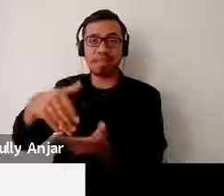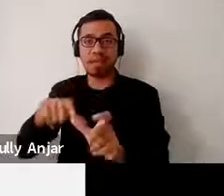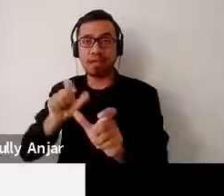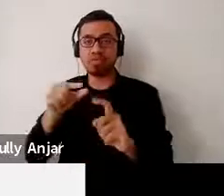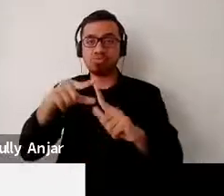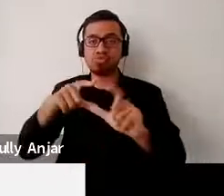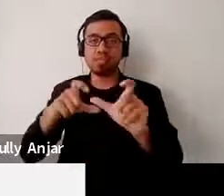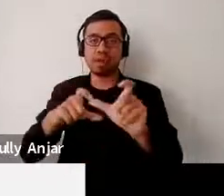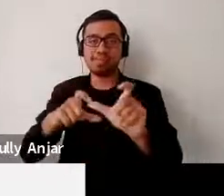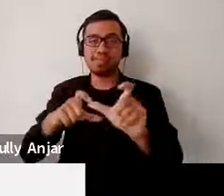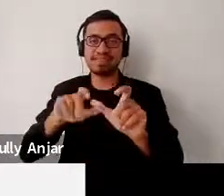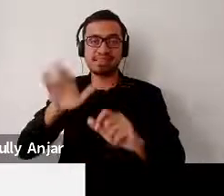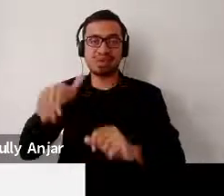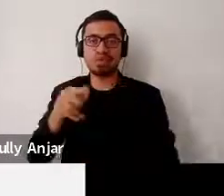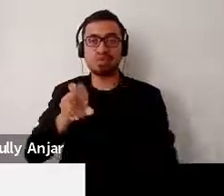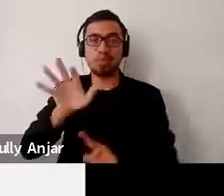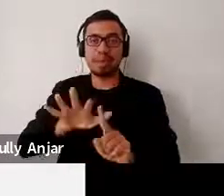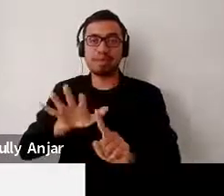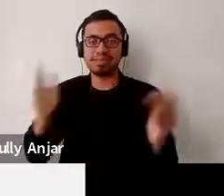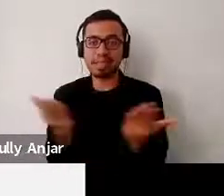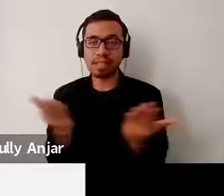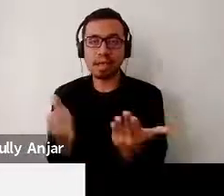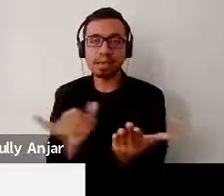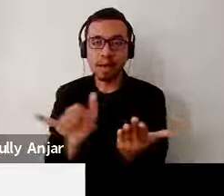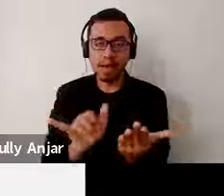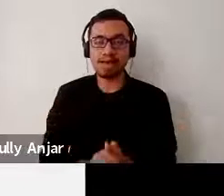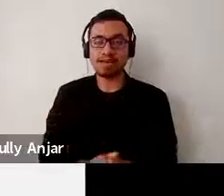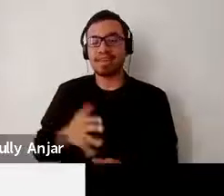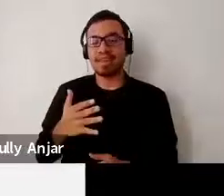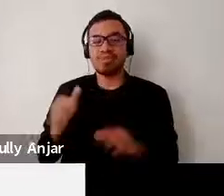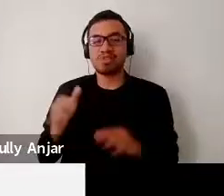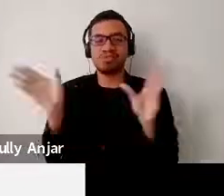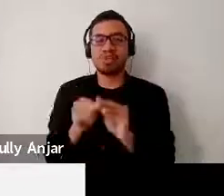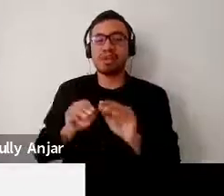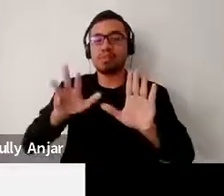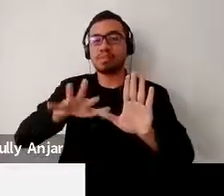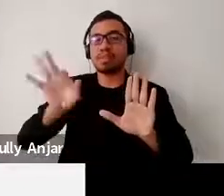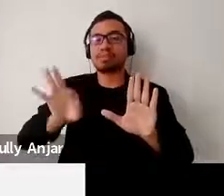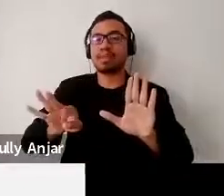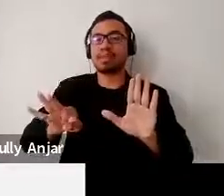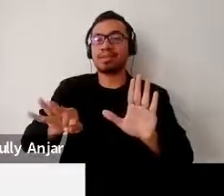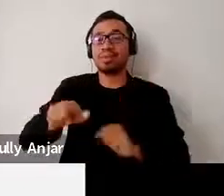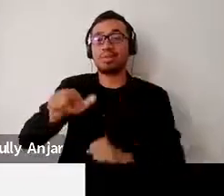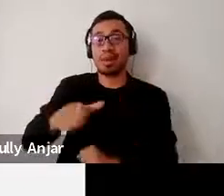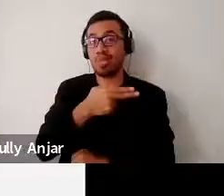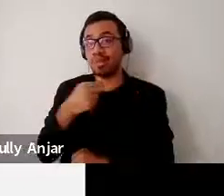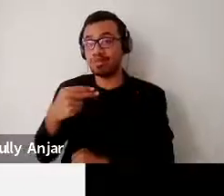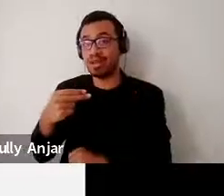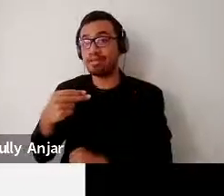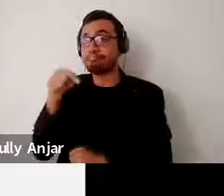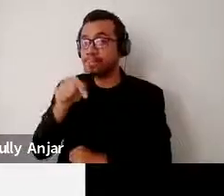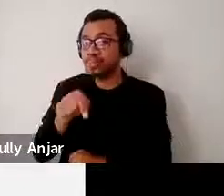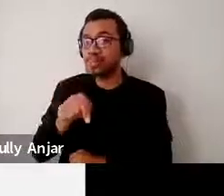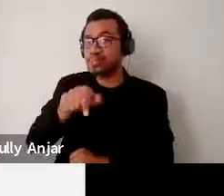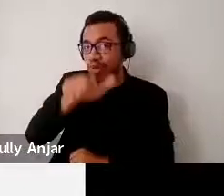survei nasional juga di tahun 2015 yang menunjukkan hampir 9% penduduk Indonesia mengalami disabilitas. Jadi kalau kita